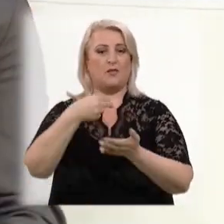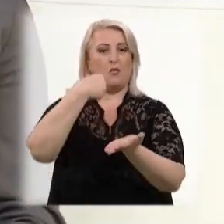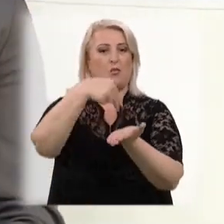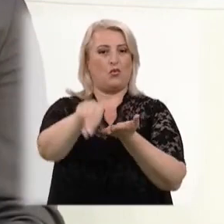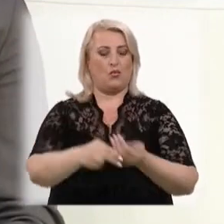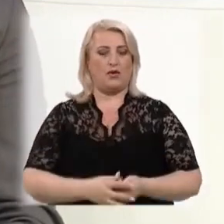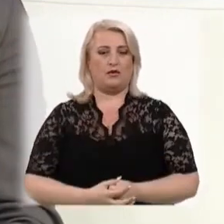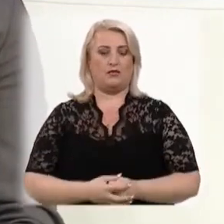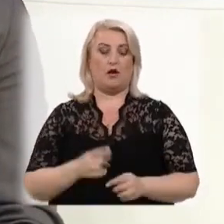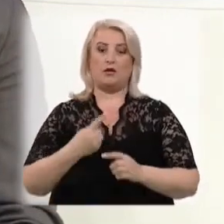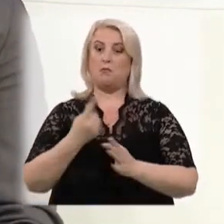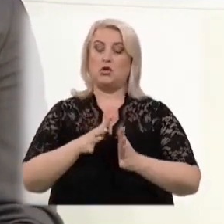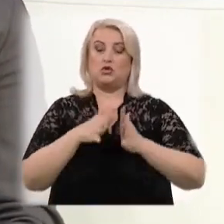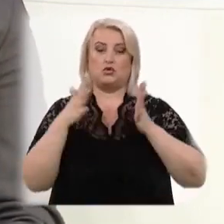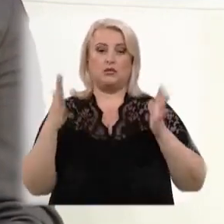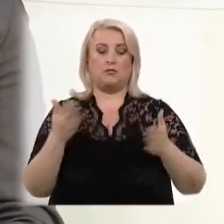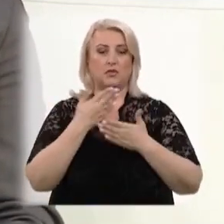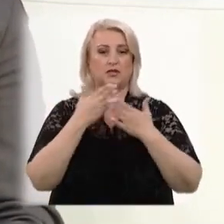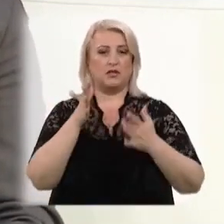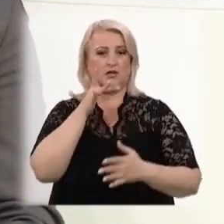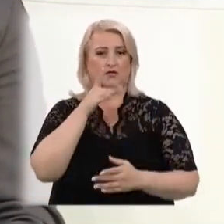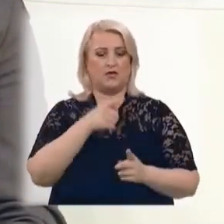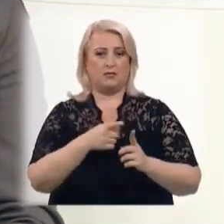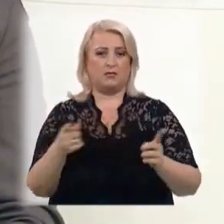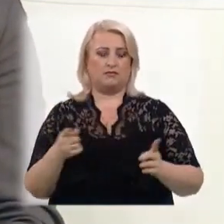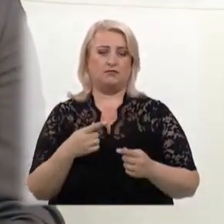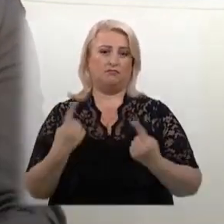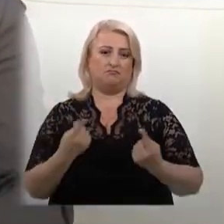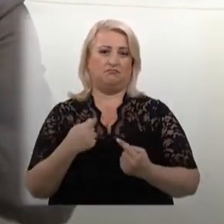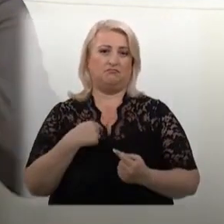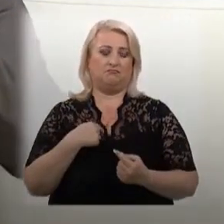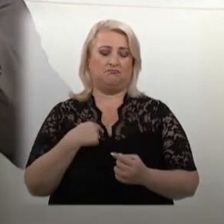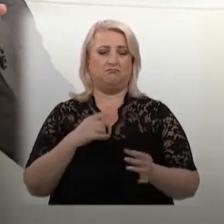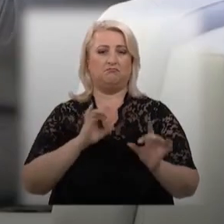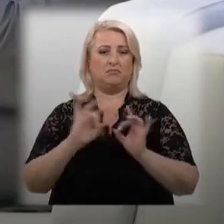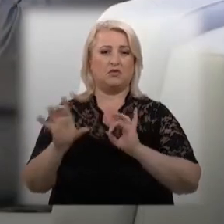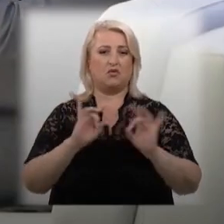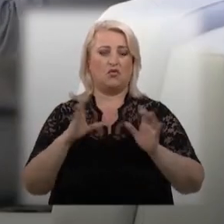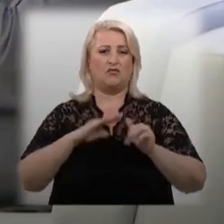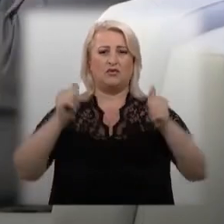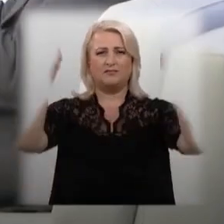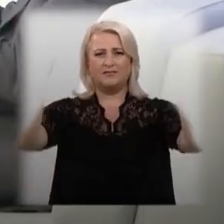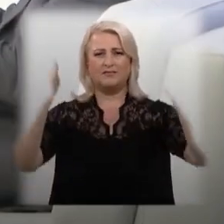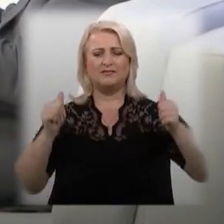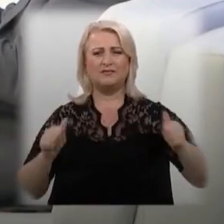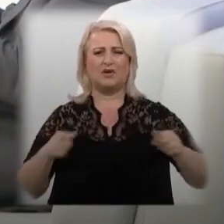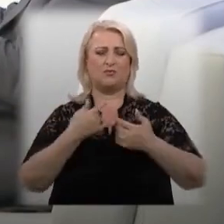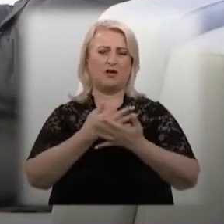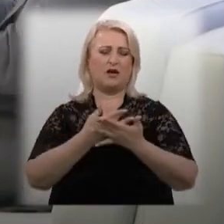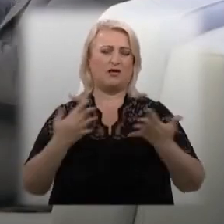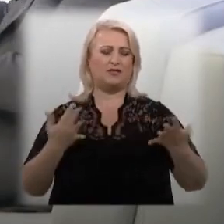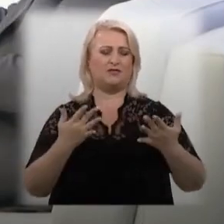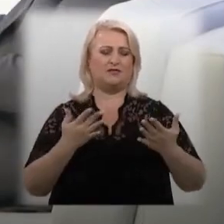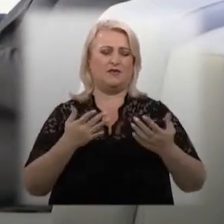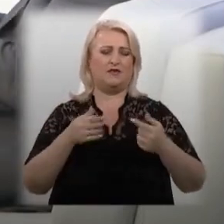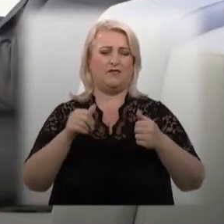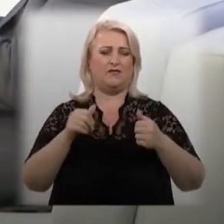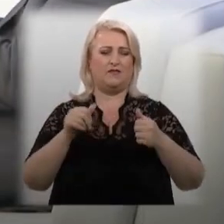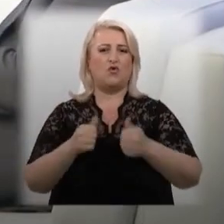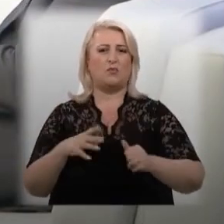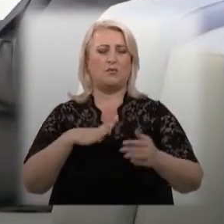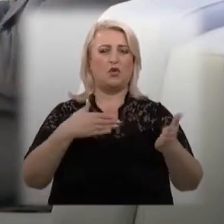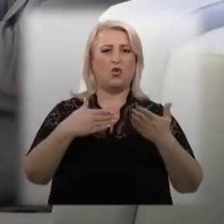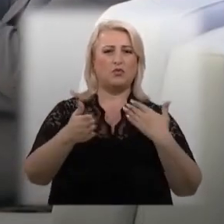în urmă perioadă și de dragul meu sistem de marketing erau borduri erau diferite canale de comunicare in marketing